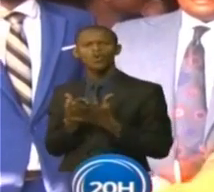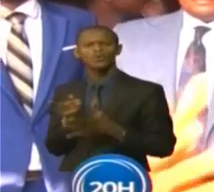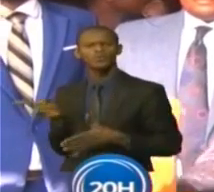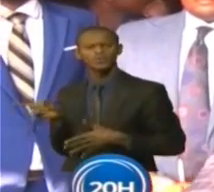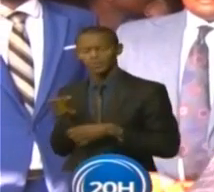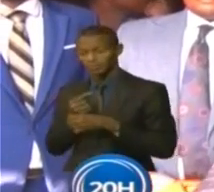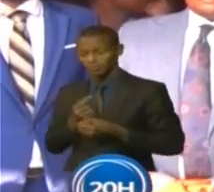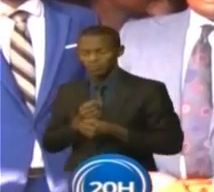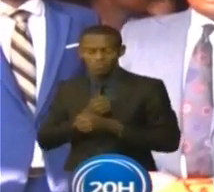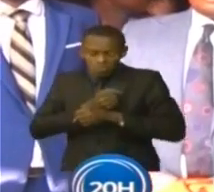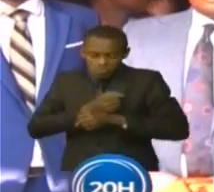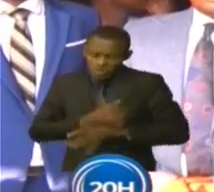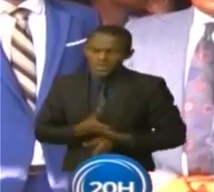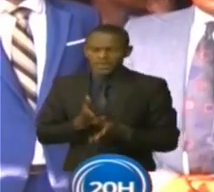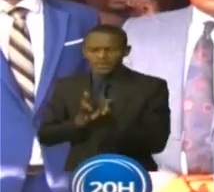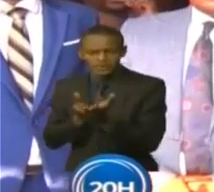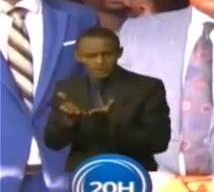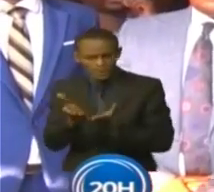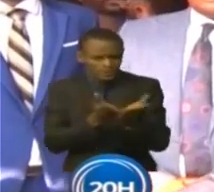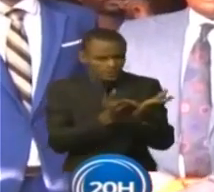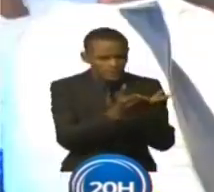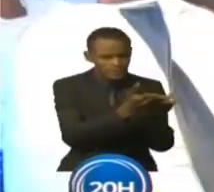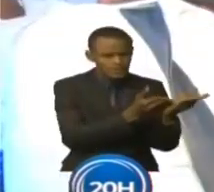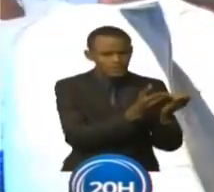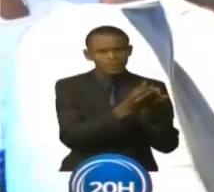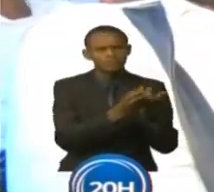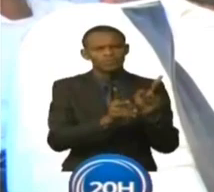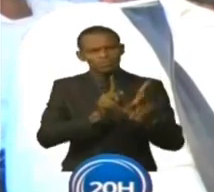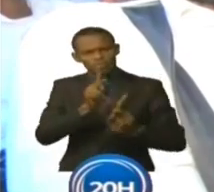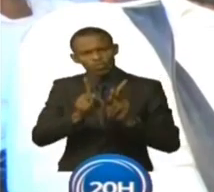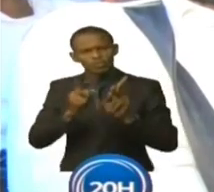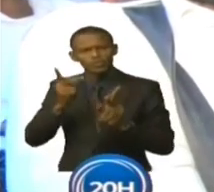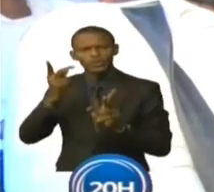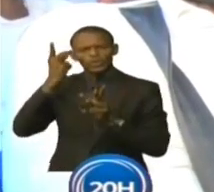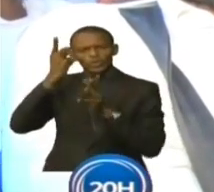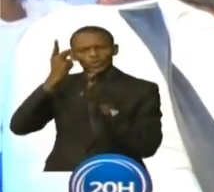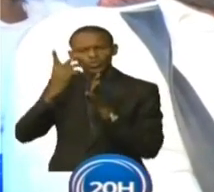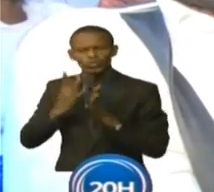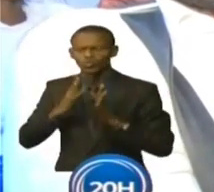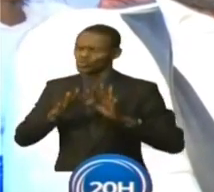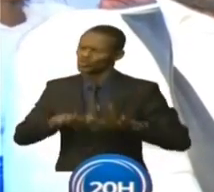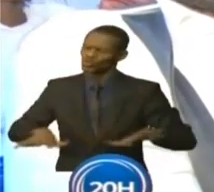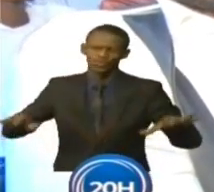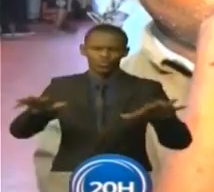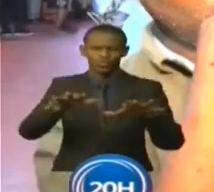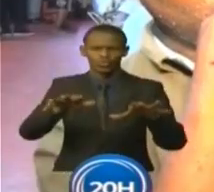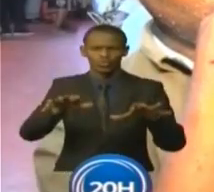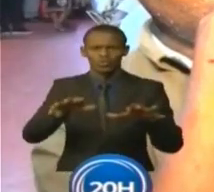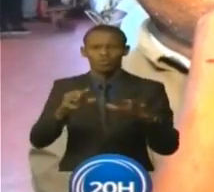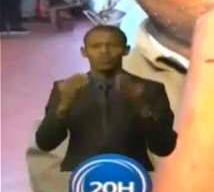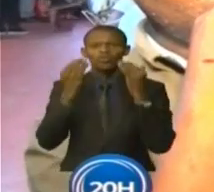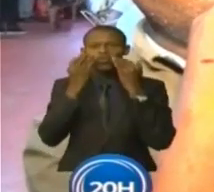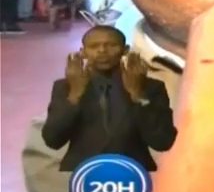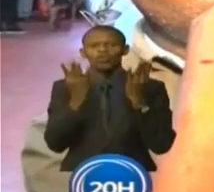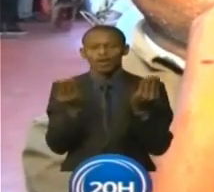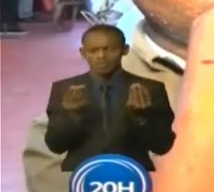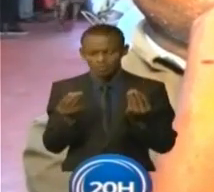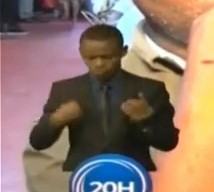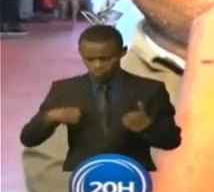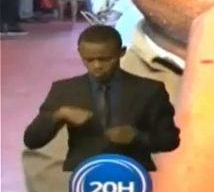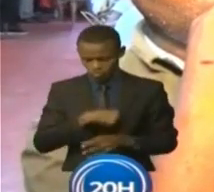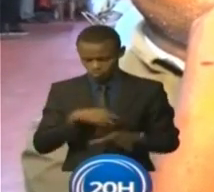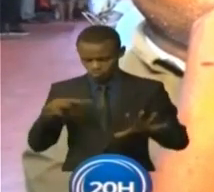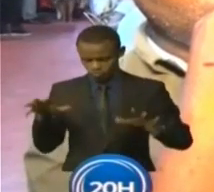comme il peut rêver dans sa vie. C'est pour ça qu'on s'est réunis en commission, dans le respect des règles, dans le respect